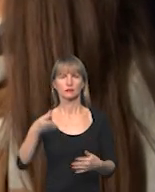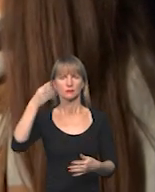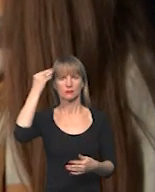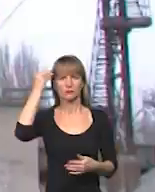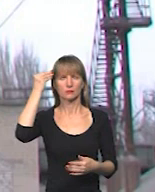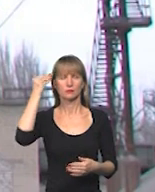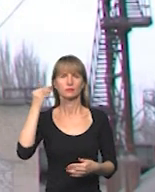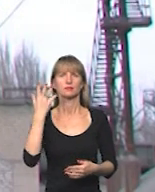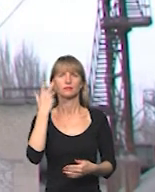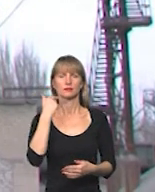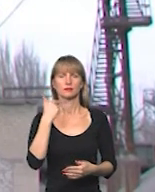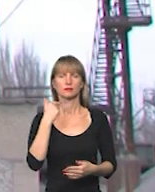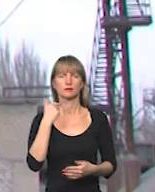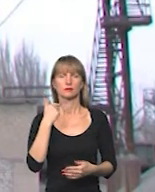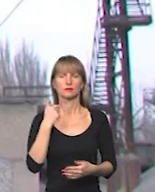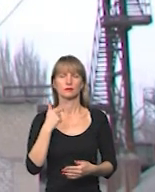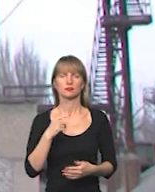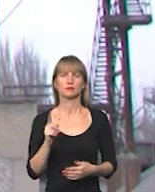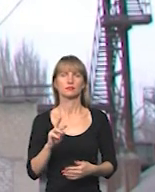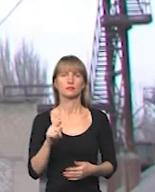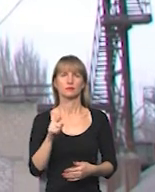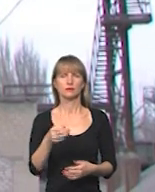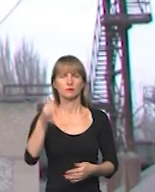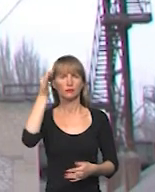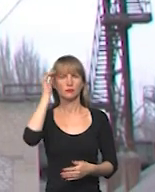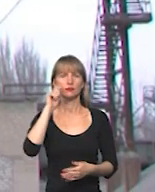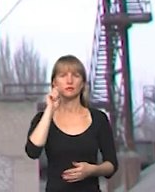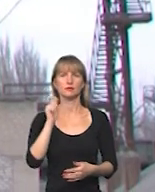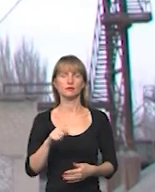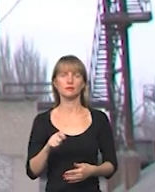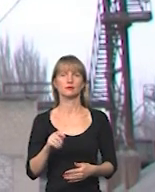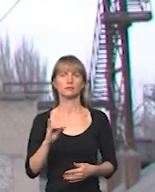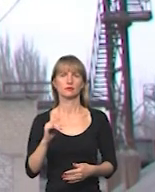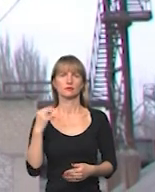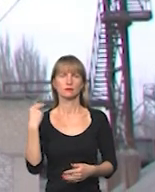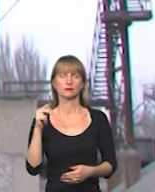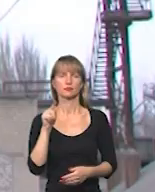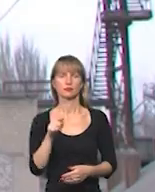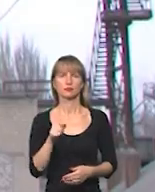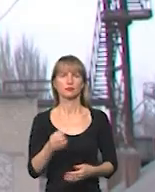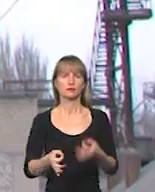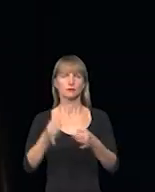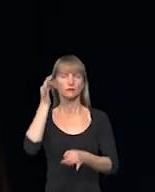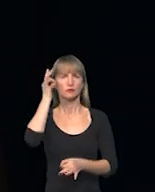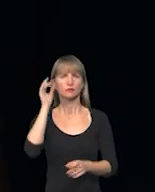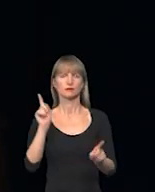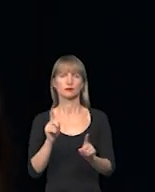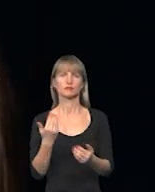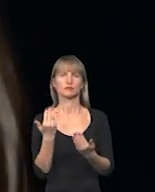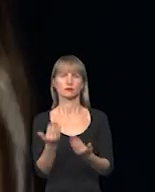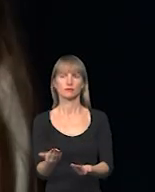враження. Щоб людина, коли згадує Україну, та особливо там Запоріжжя, вона згадувала, що